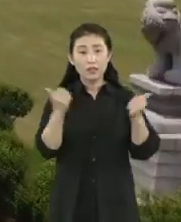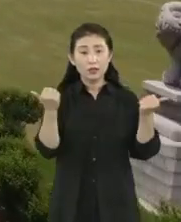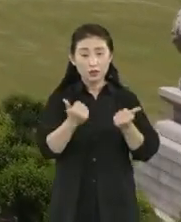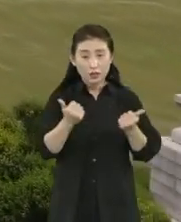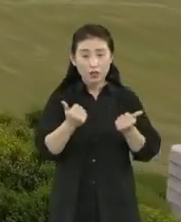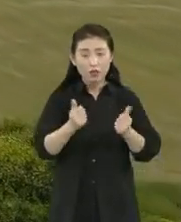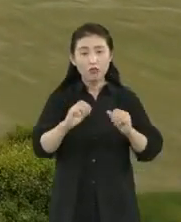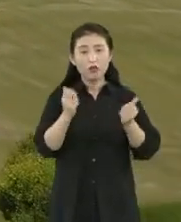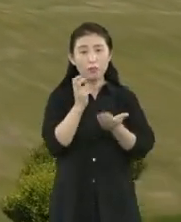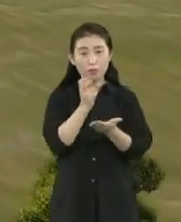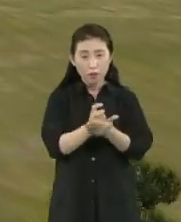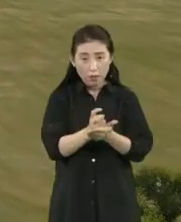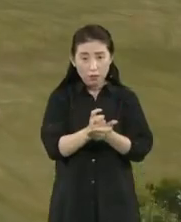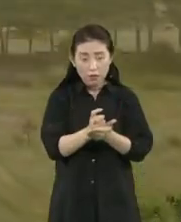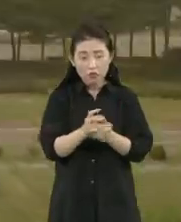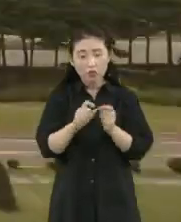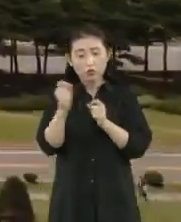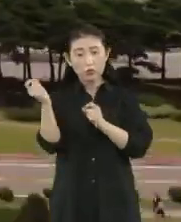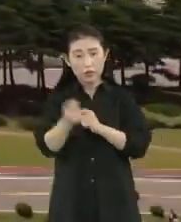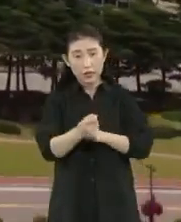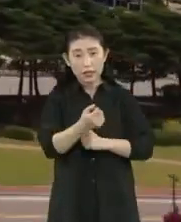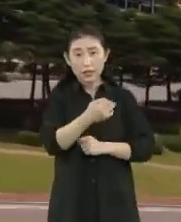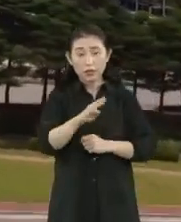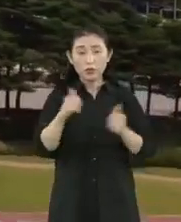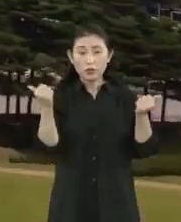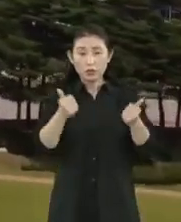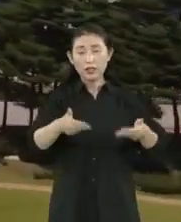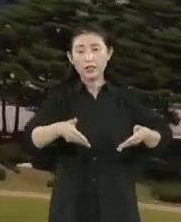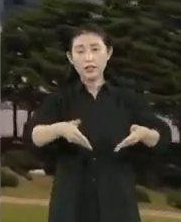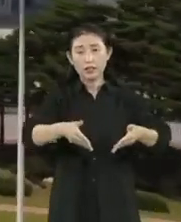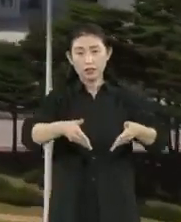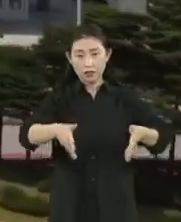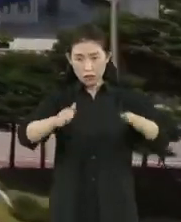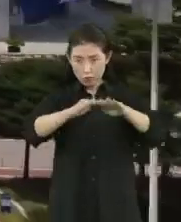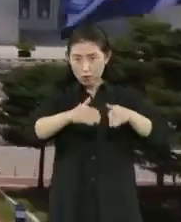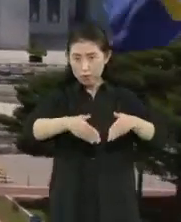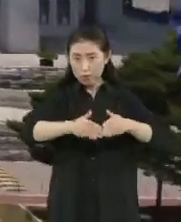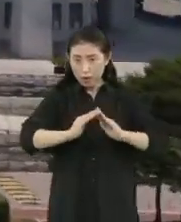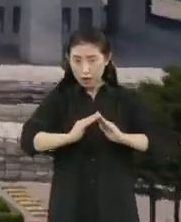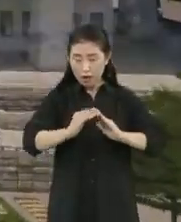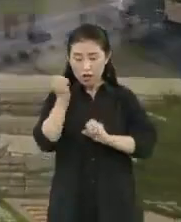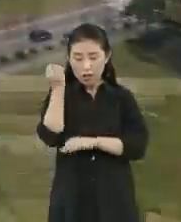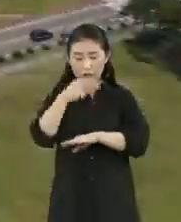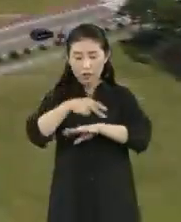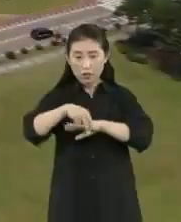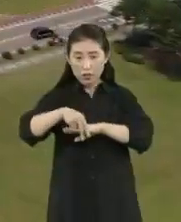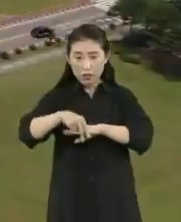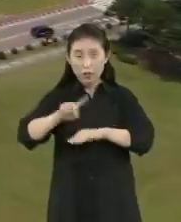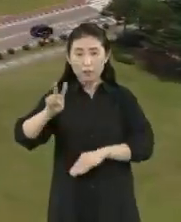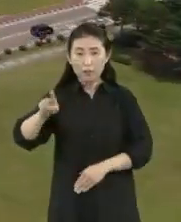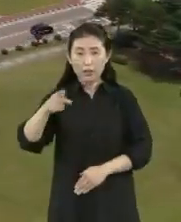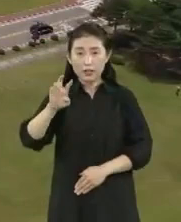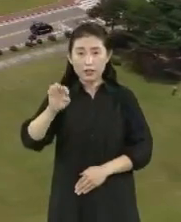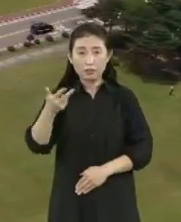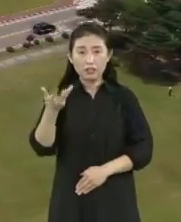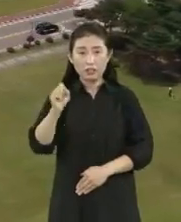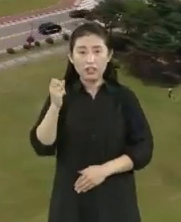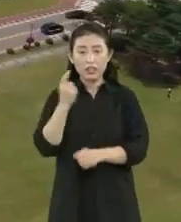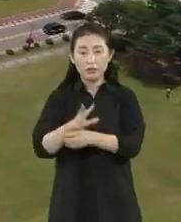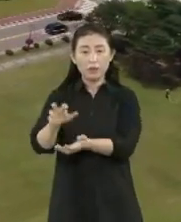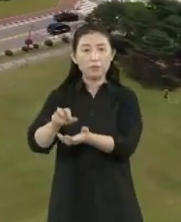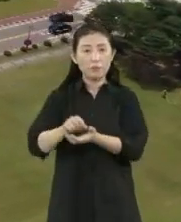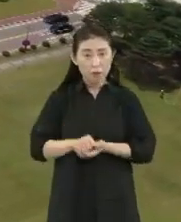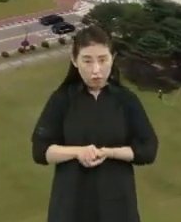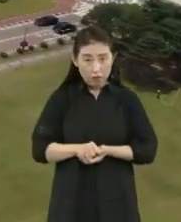세종의사당법은 세종시의 국회 분원으로 세종의사당을 둔다는 내용을 담고 있고 기본 설계비 147억 원도 이미